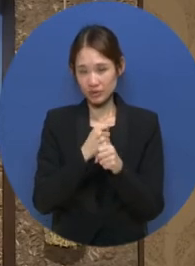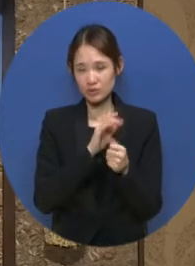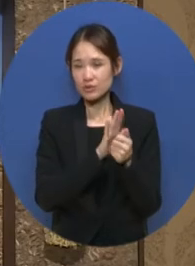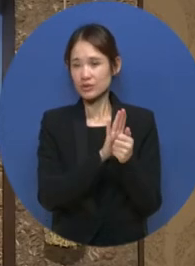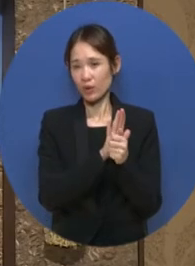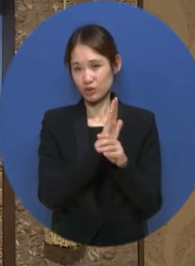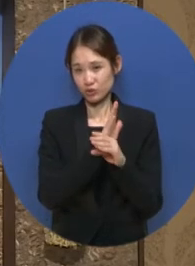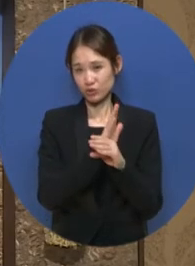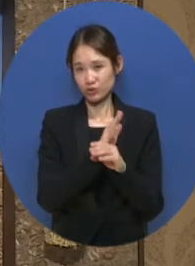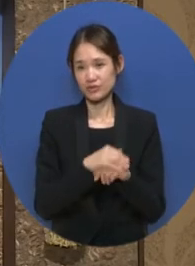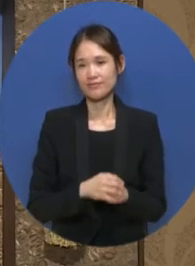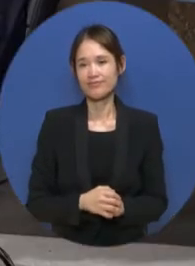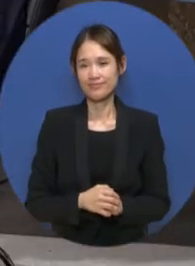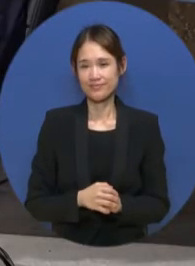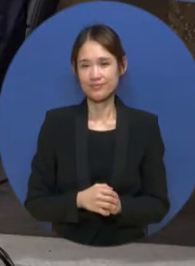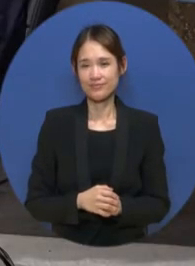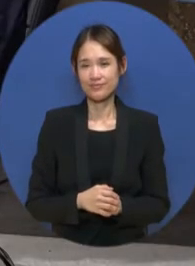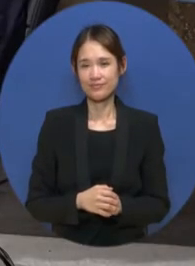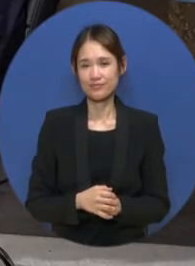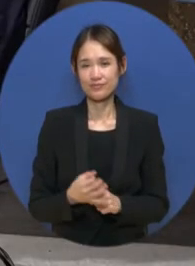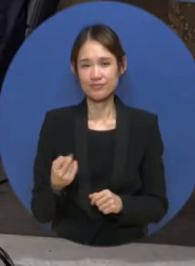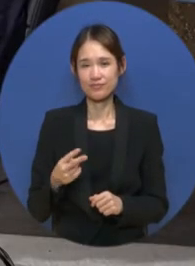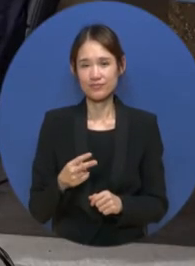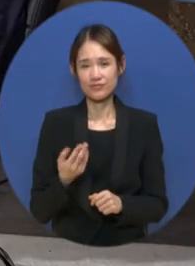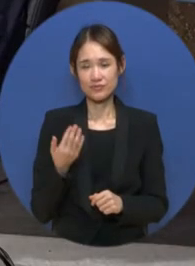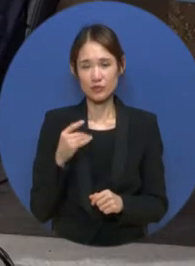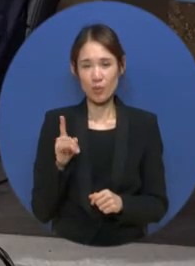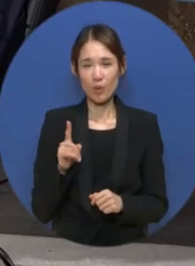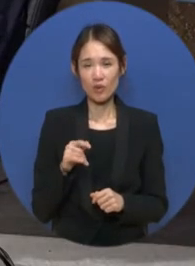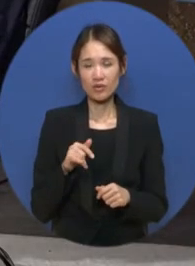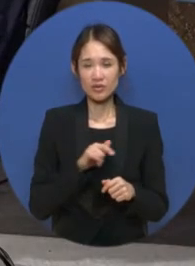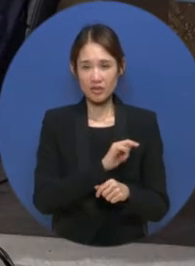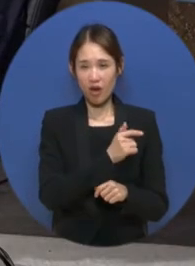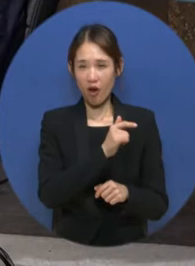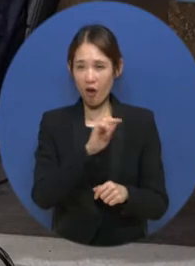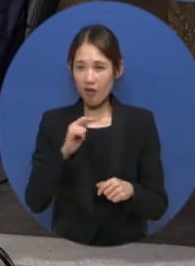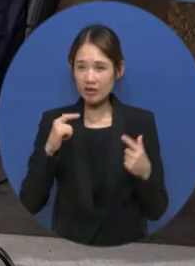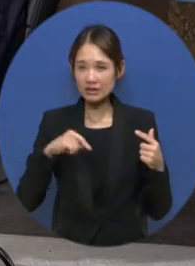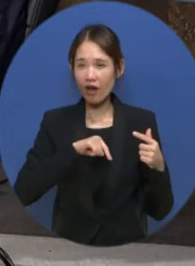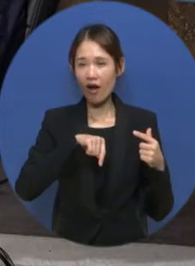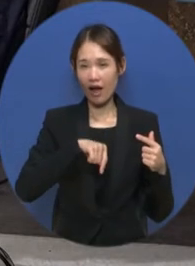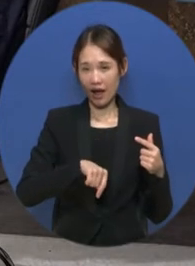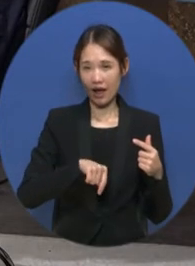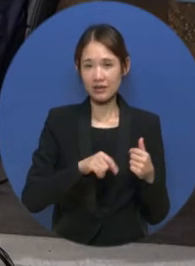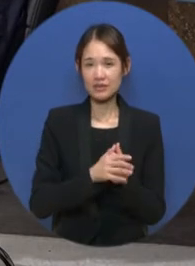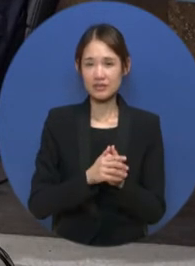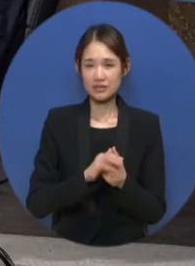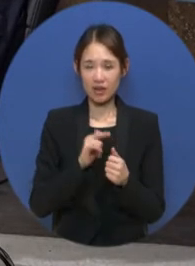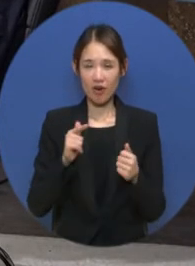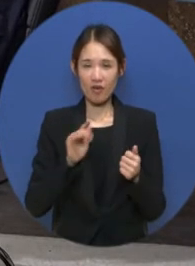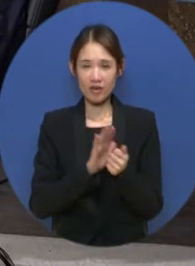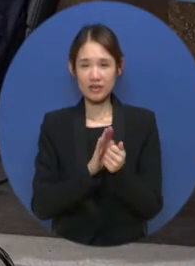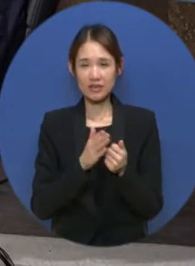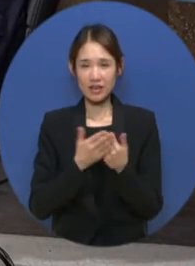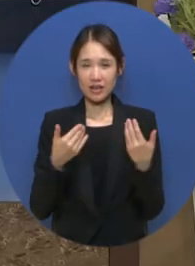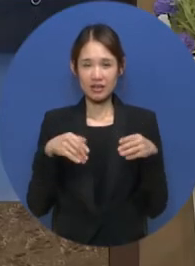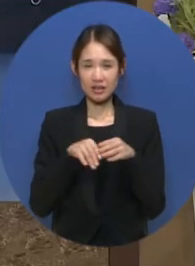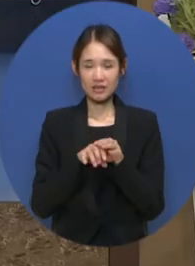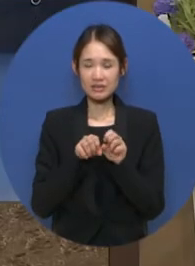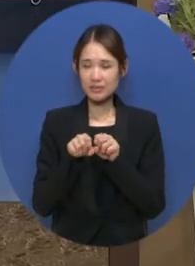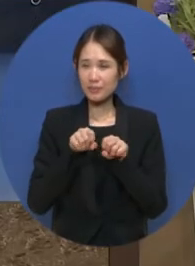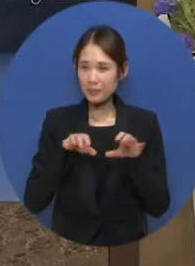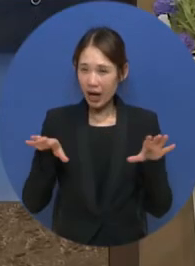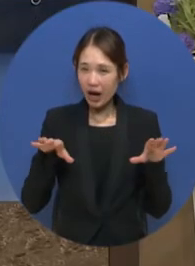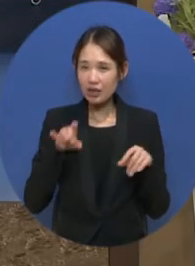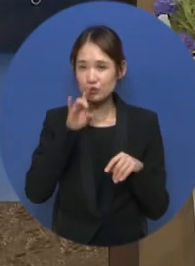지원을 하고 있습니다 4 그리고 또 이제 아무래도 여러 지역의 여러 기관들이 또 흩어져 있고 또 중앙에는